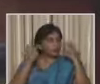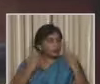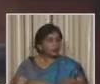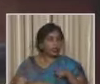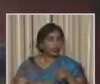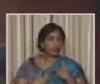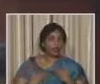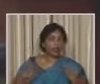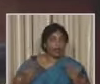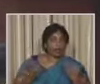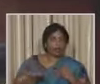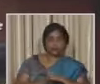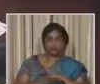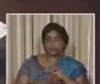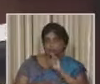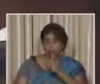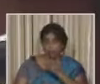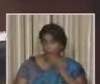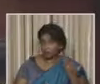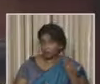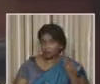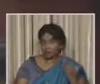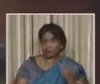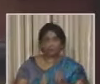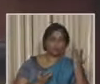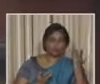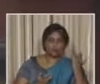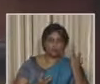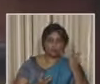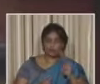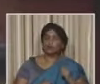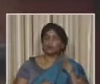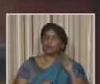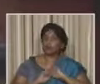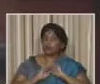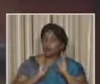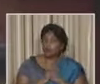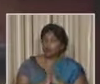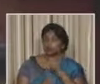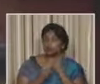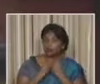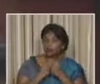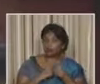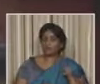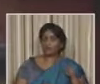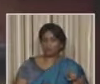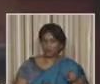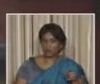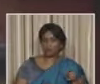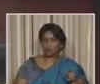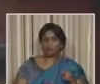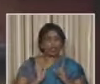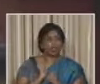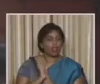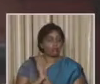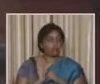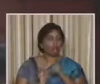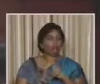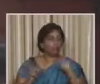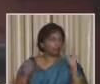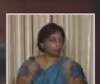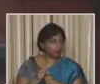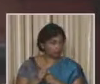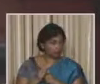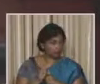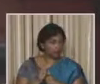எங்களால் கைகளை துடைத்துக் கொள்ள முடியாதே. இந்த எல்லா விசாரணைகள் மூலமும் வெளிவந்துள்ள விடயம் இருக்கின்றது. லசந்த விக்ரமதுங்கவின்